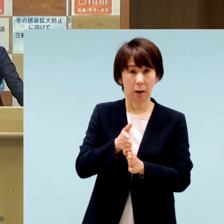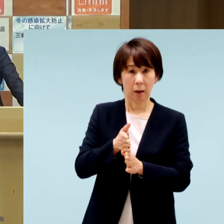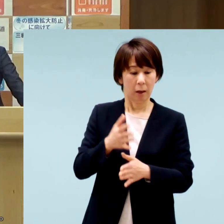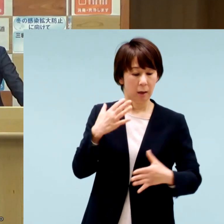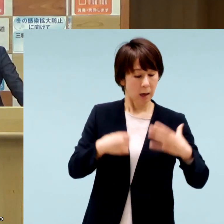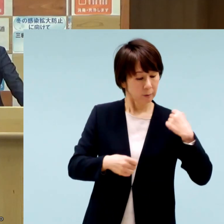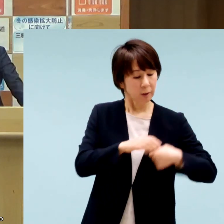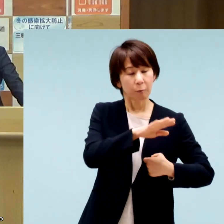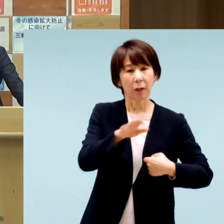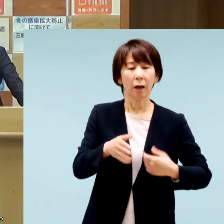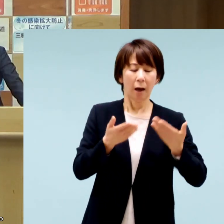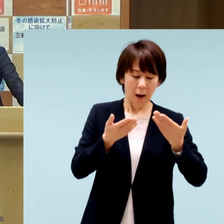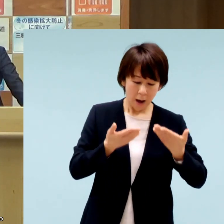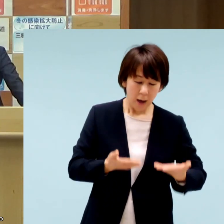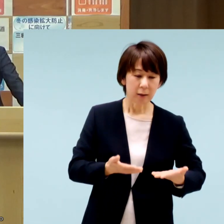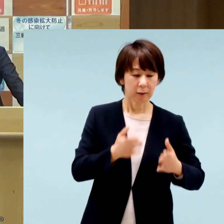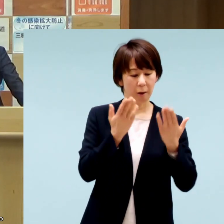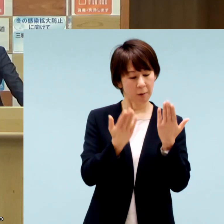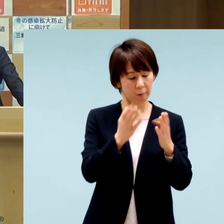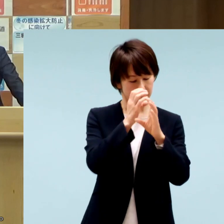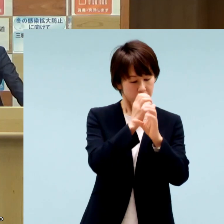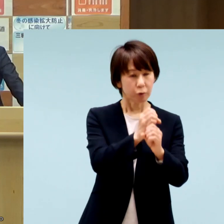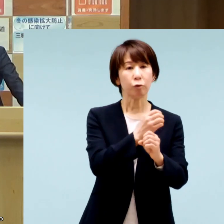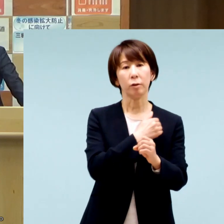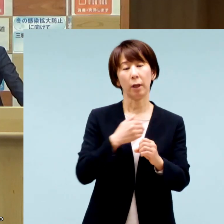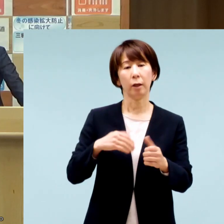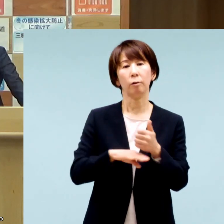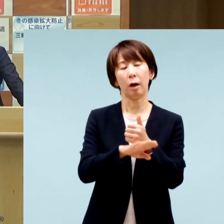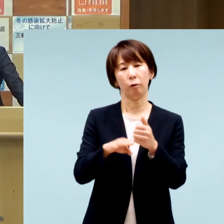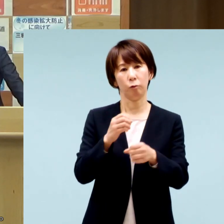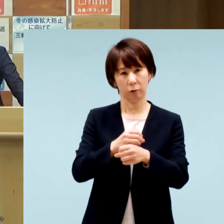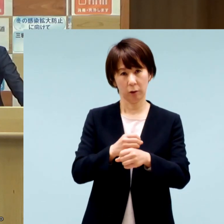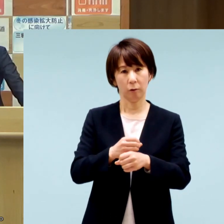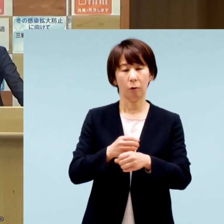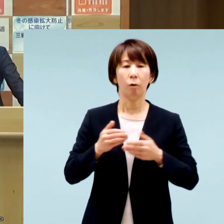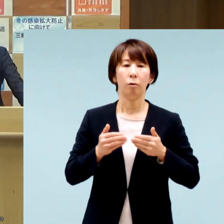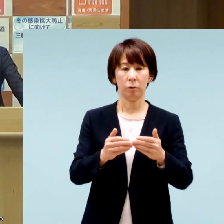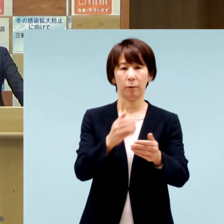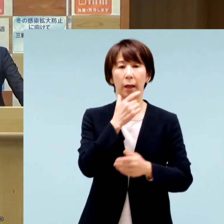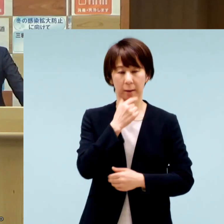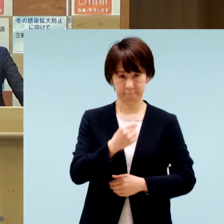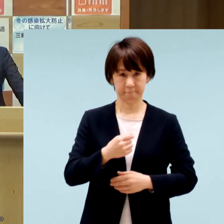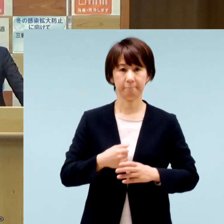る場となるようにしっかりと取り組みを進めていきたいと考えています。